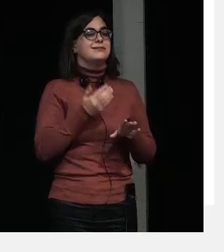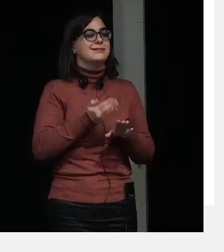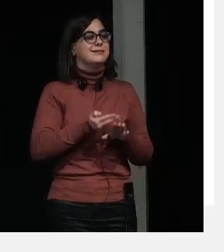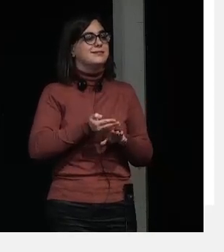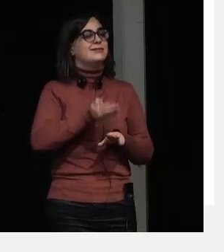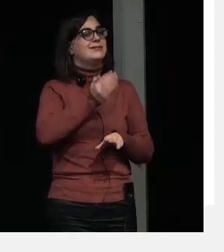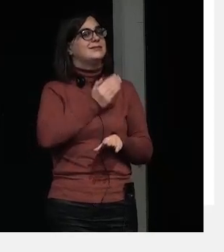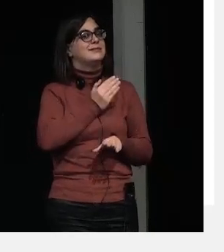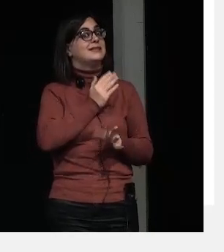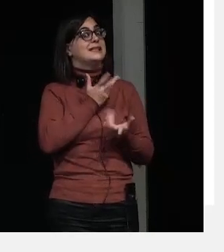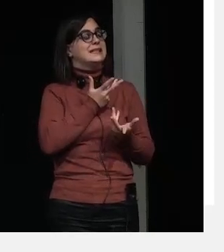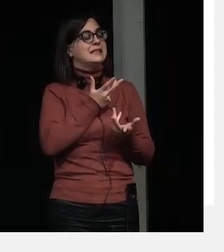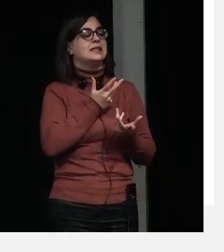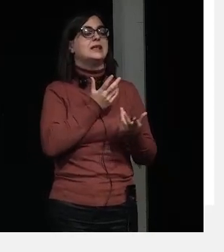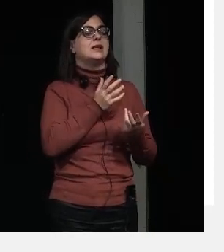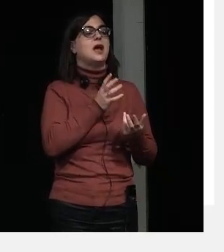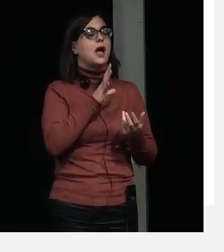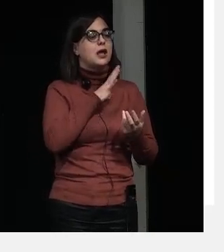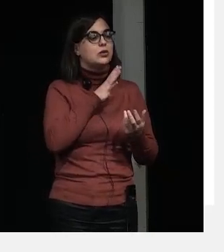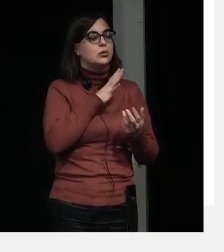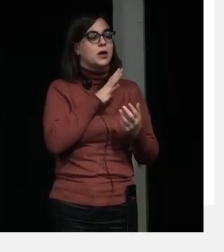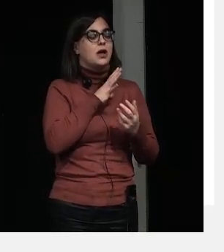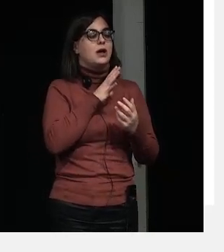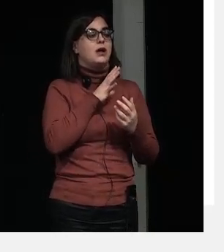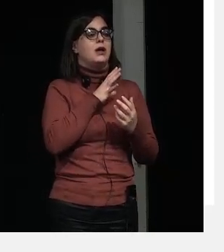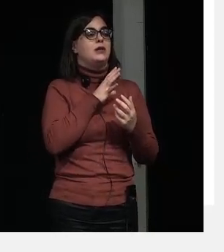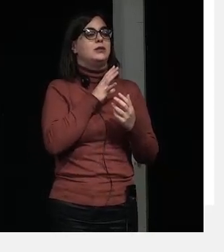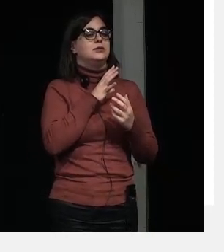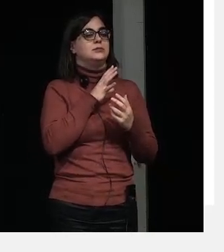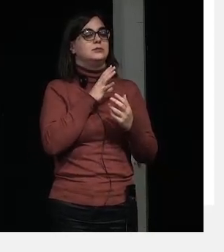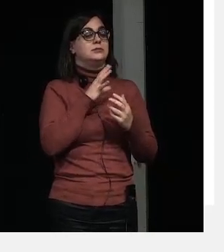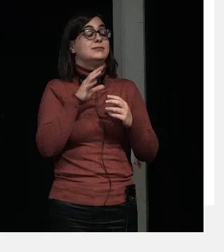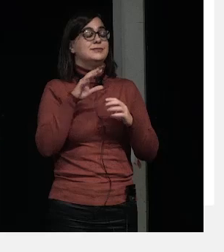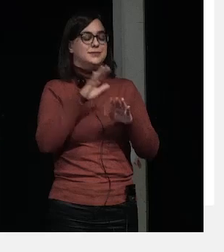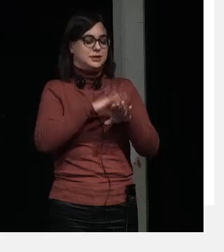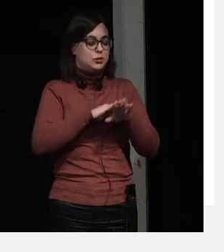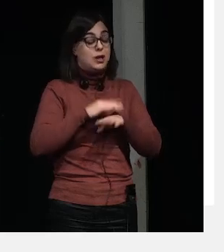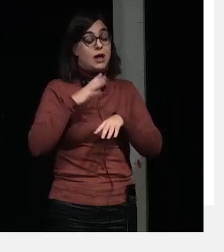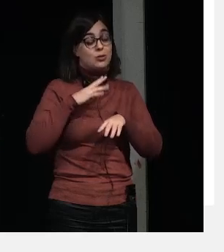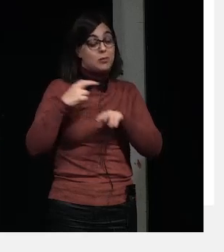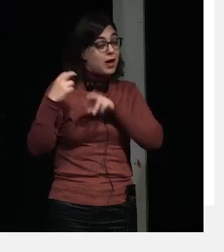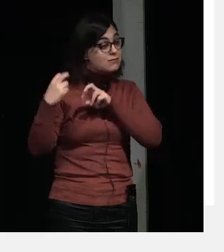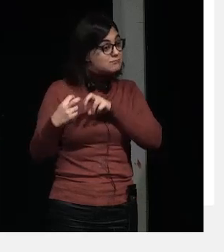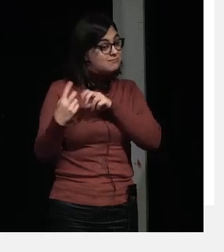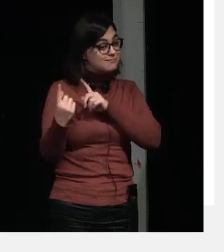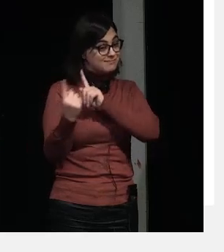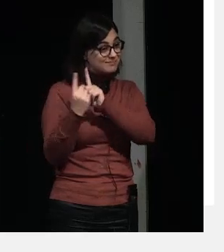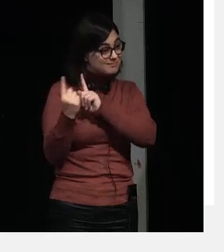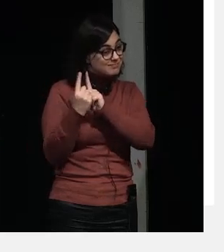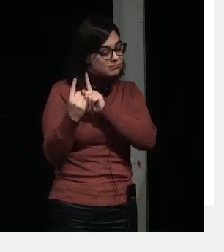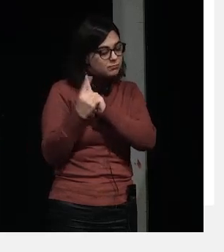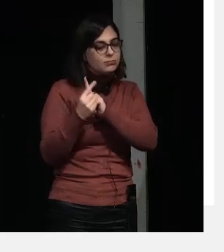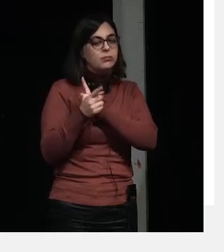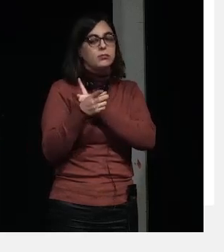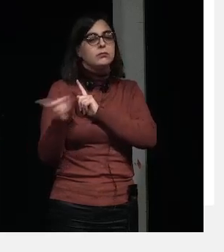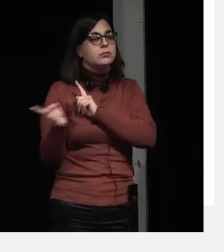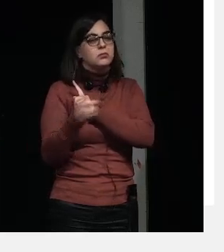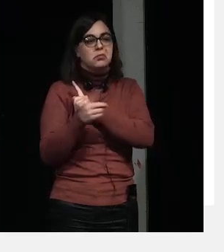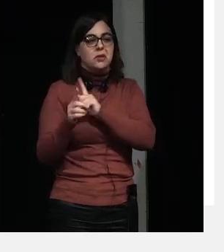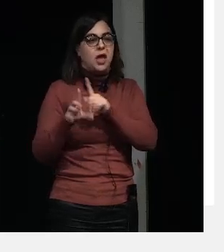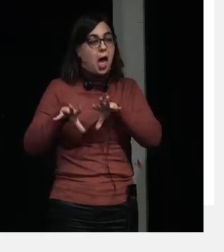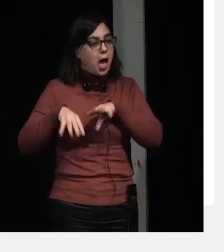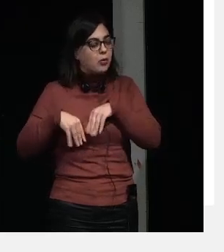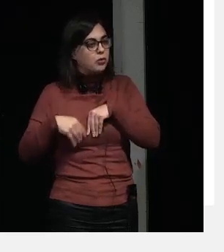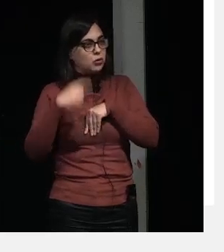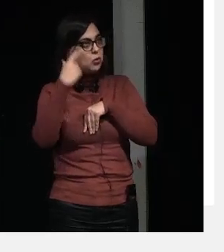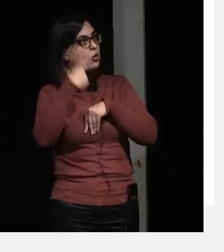με ανθρώπους που δεν έχουν αποδεχτεί την αναπηρία τους και δεν βγαίνουν καν από το σπίτι τους